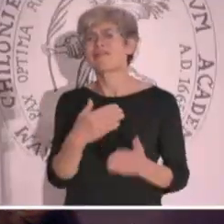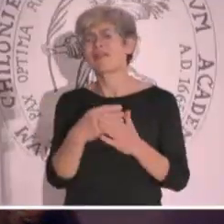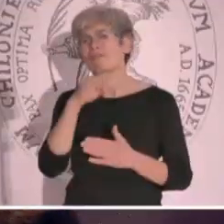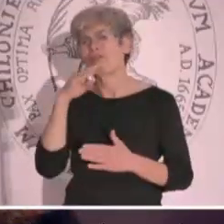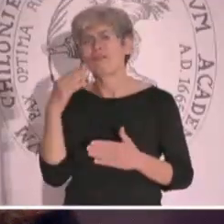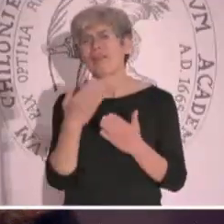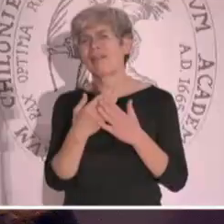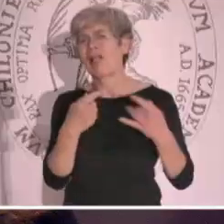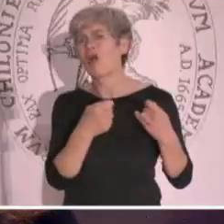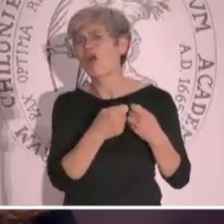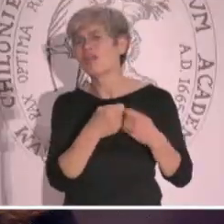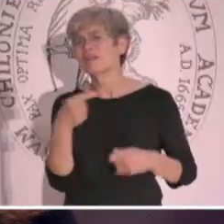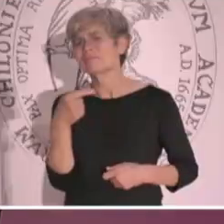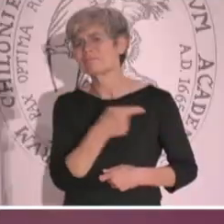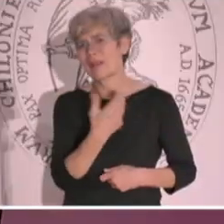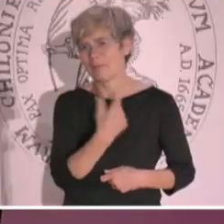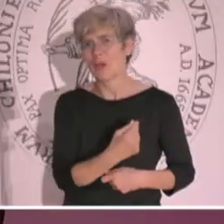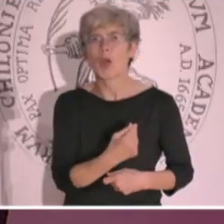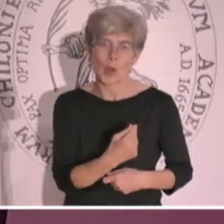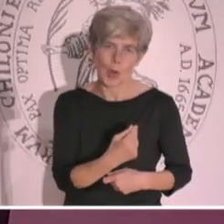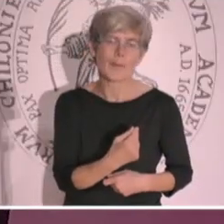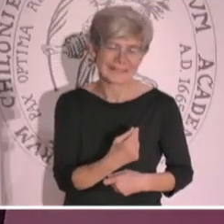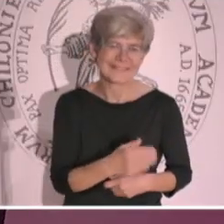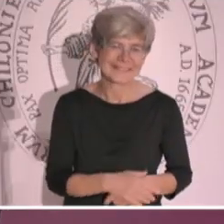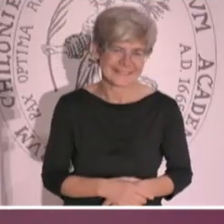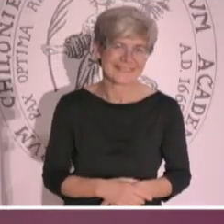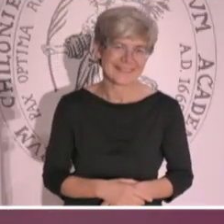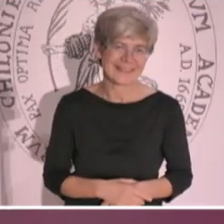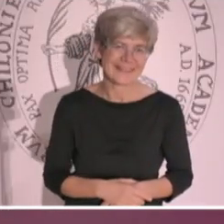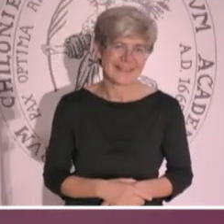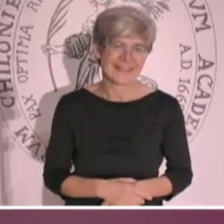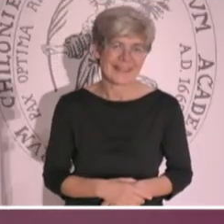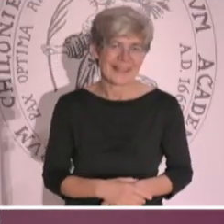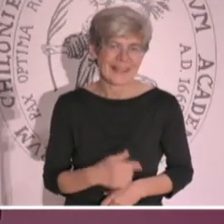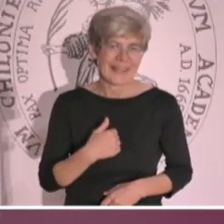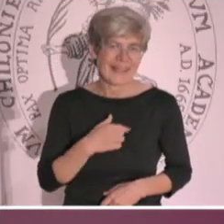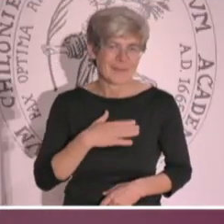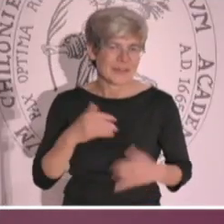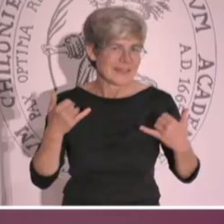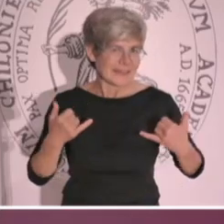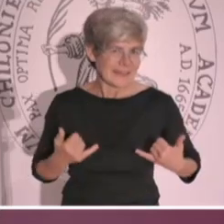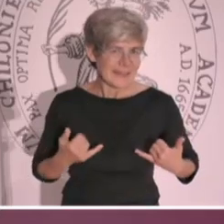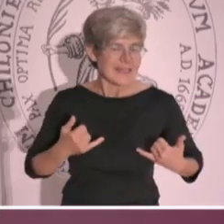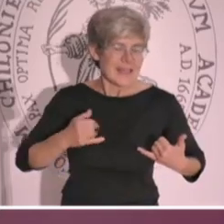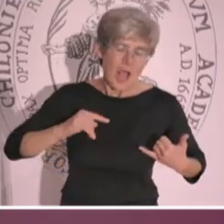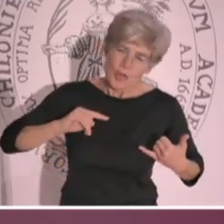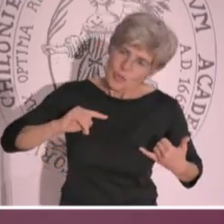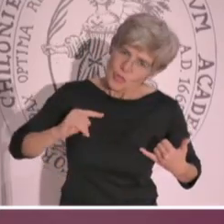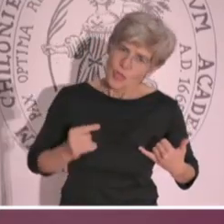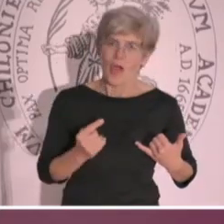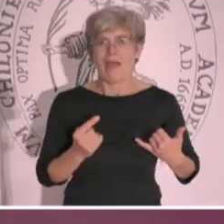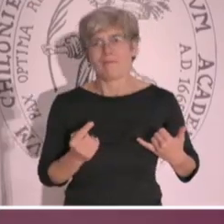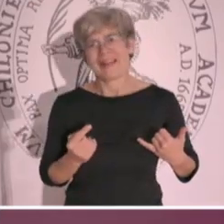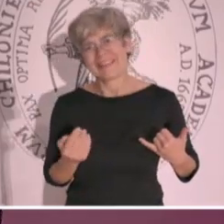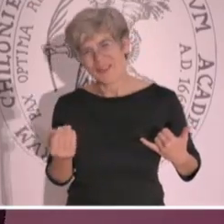den Kolleginnen und Kollegen in den Fakultäten haben. Ich möchte Sie an dieser Stelle noch einmal